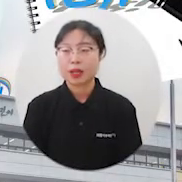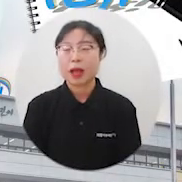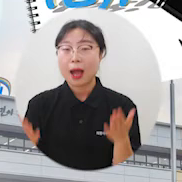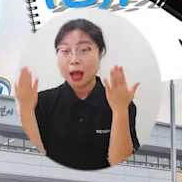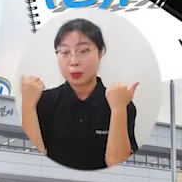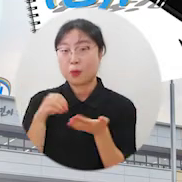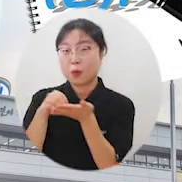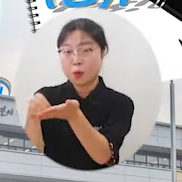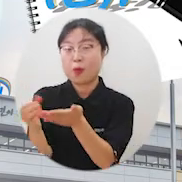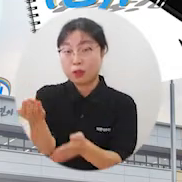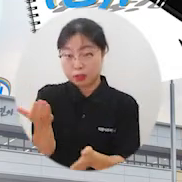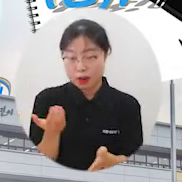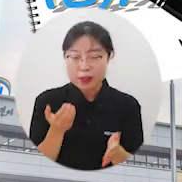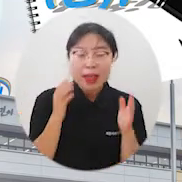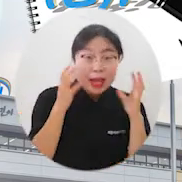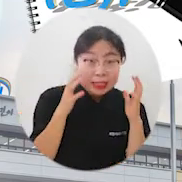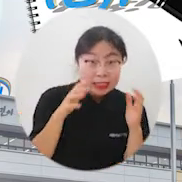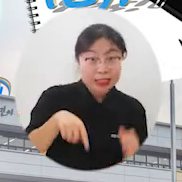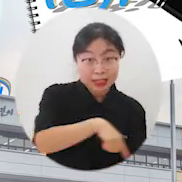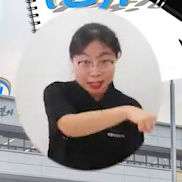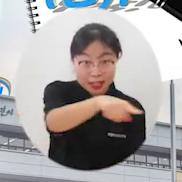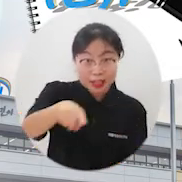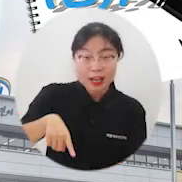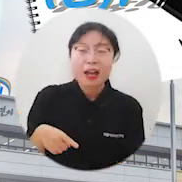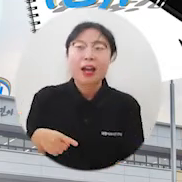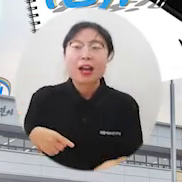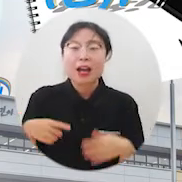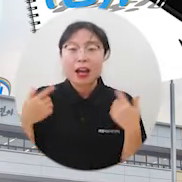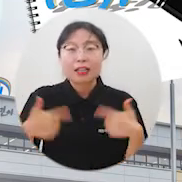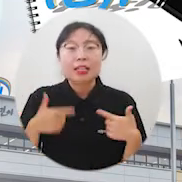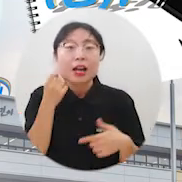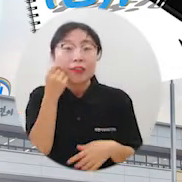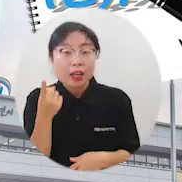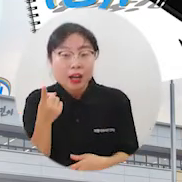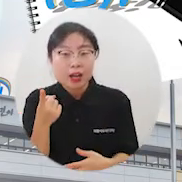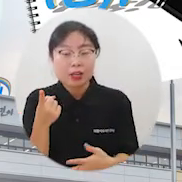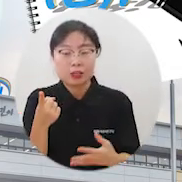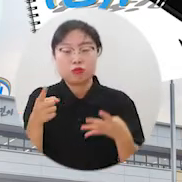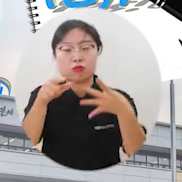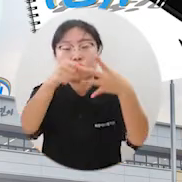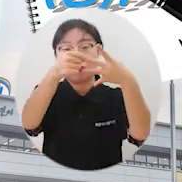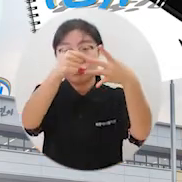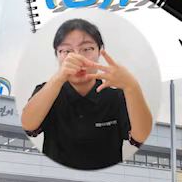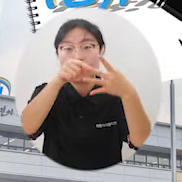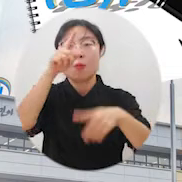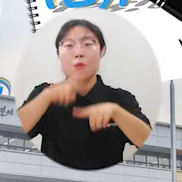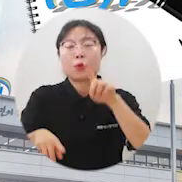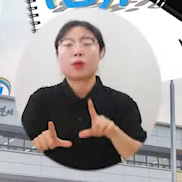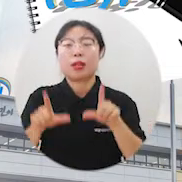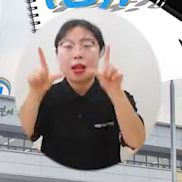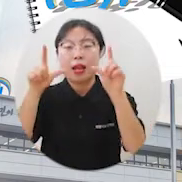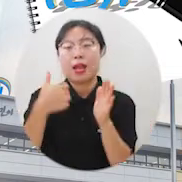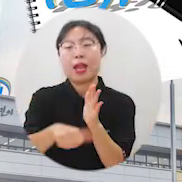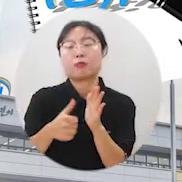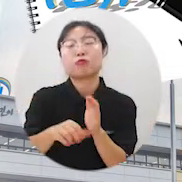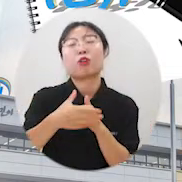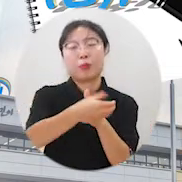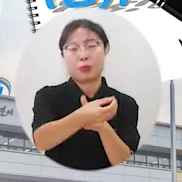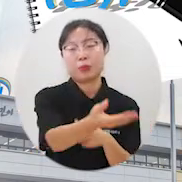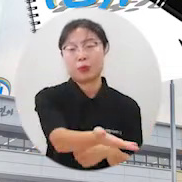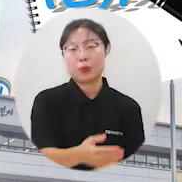취약 전 영유아 자녀를 둔 관내 취약계층 가정에게 매월 둘째 주 목요일 장난감을 대여해드리고